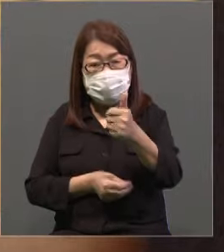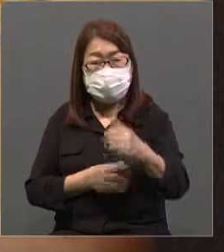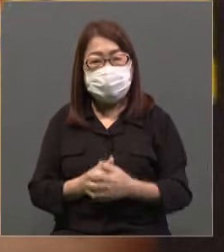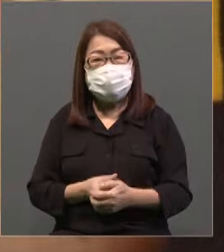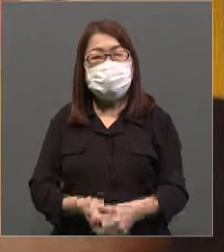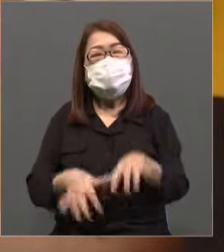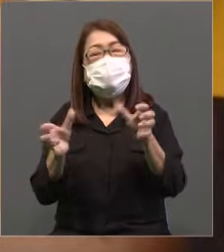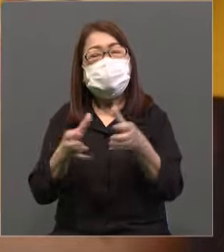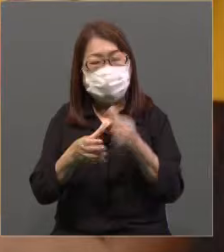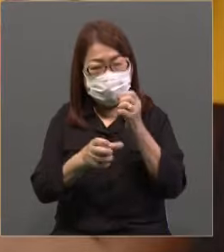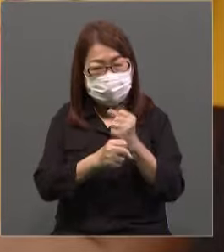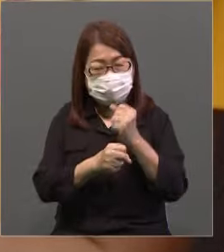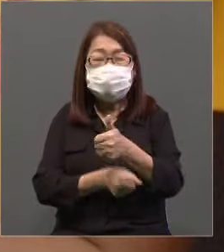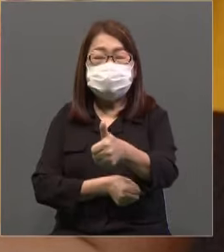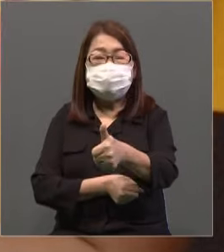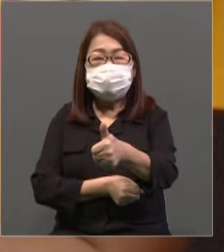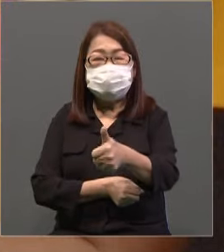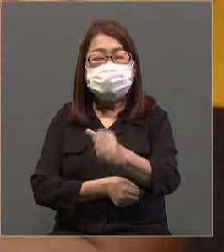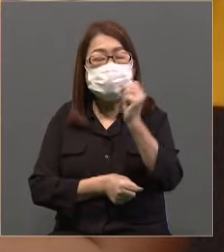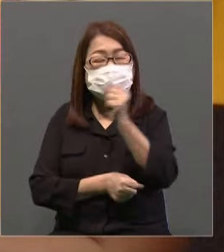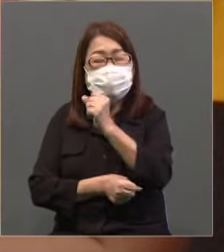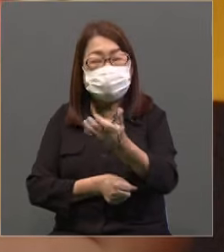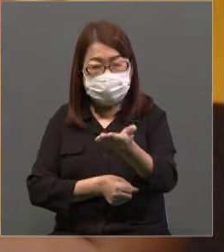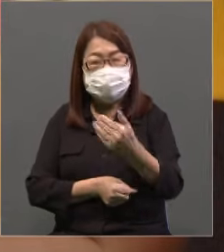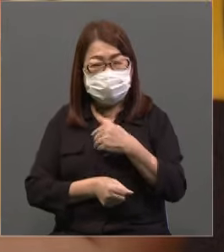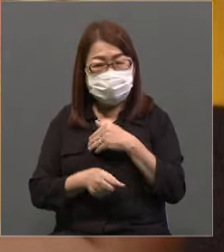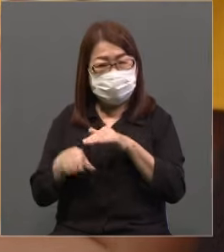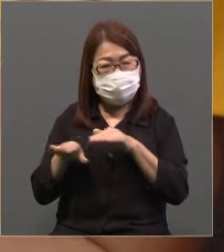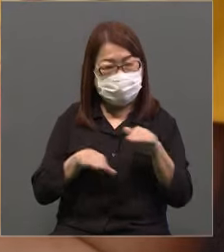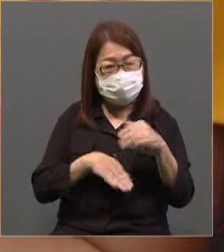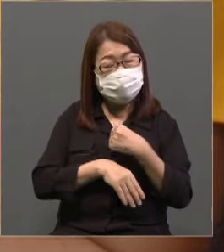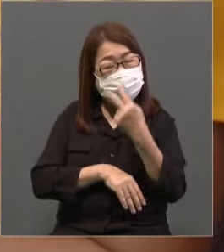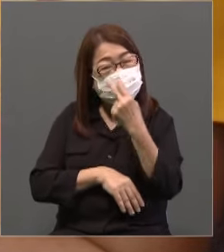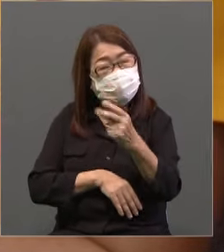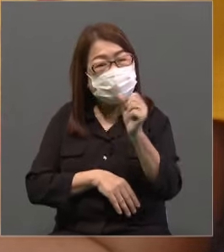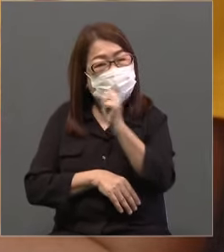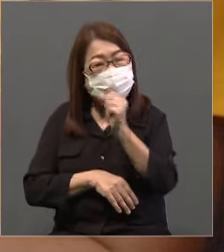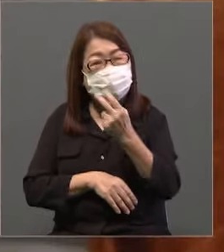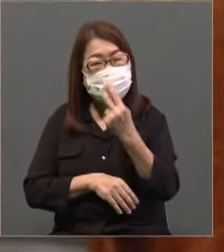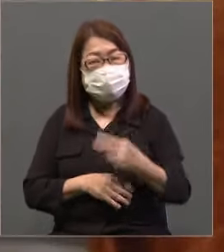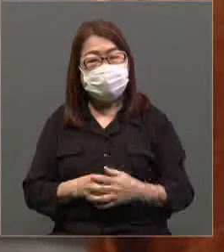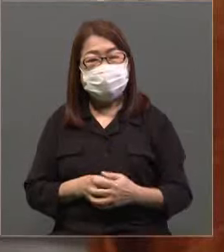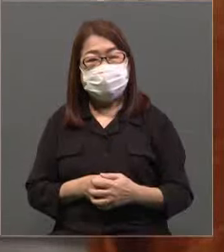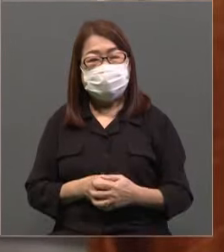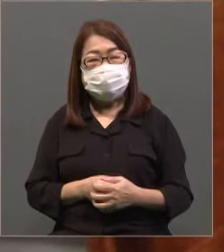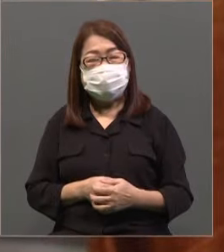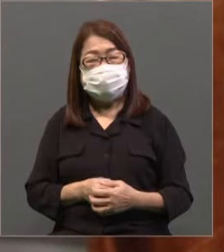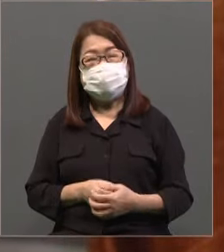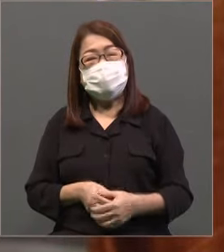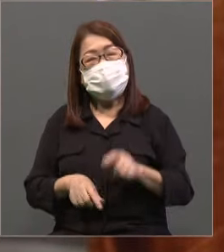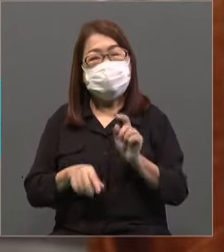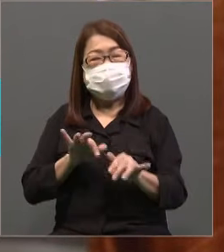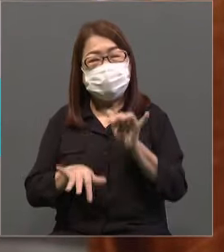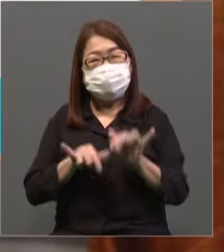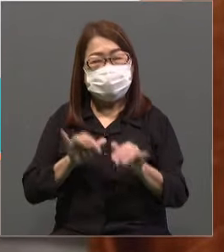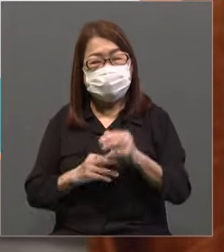ทีมงานก็เลยบอกว่าจัดไปเลยครับน้องพวกพี่พร้อมมากที่จะฟัง โดเรมีฟา